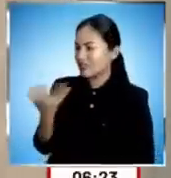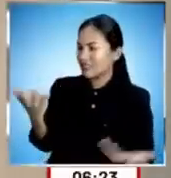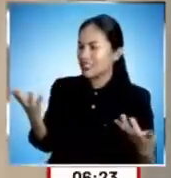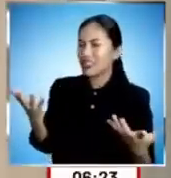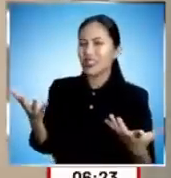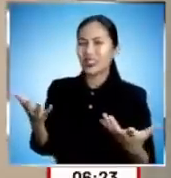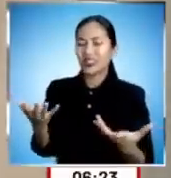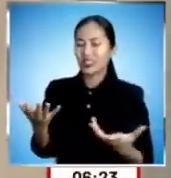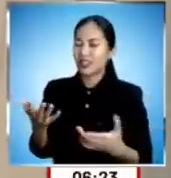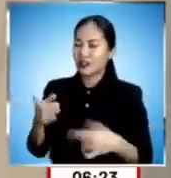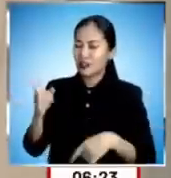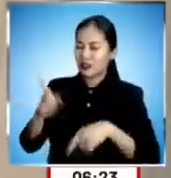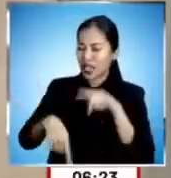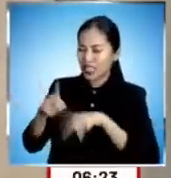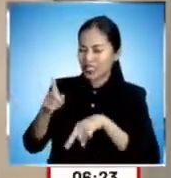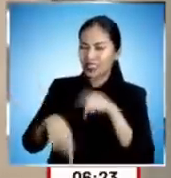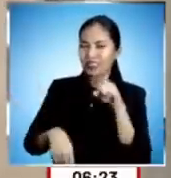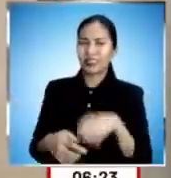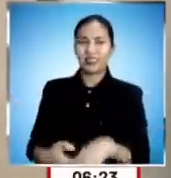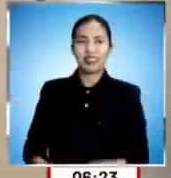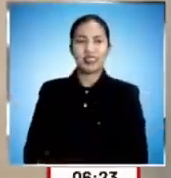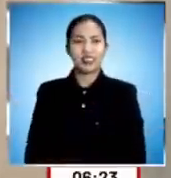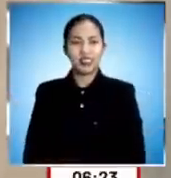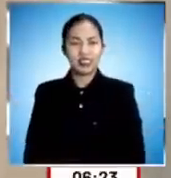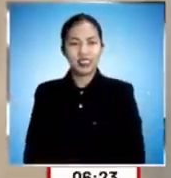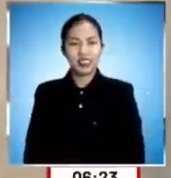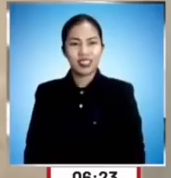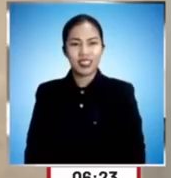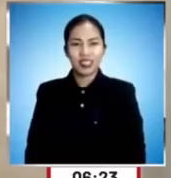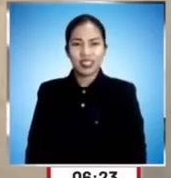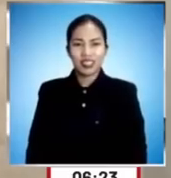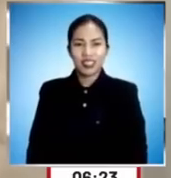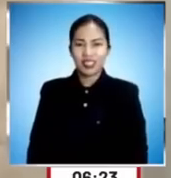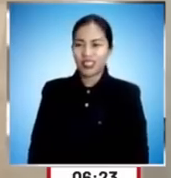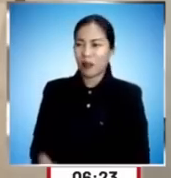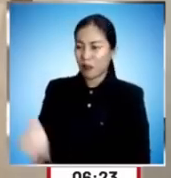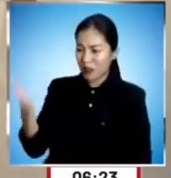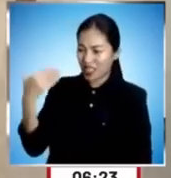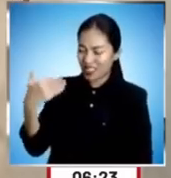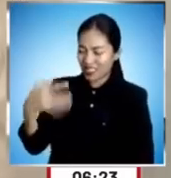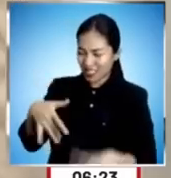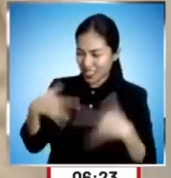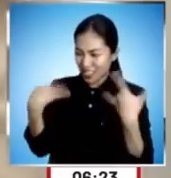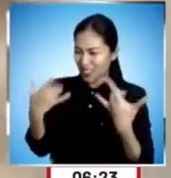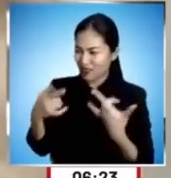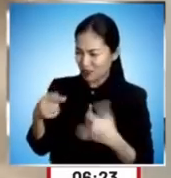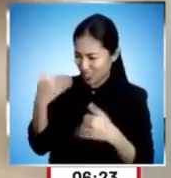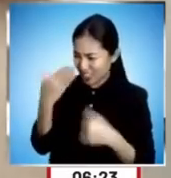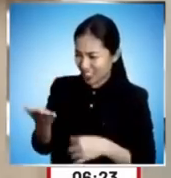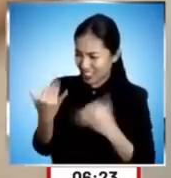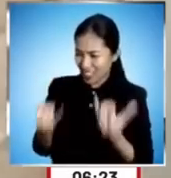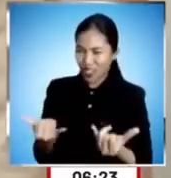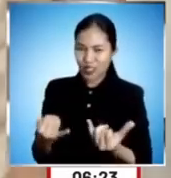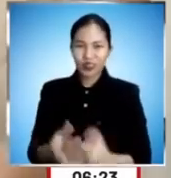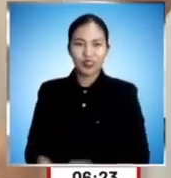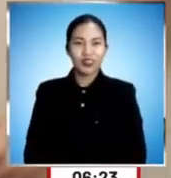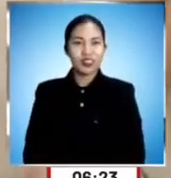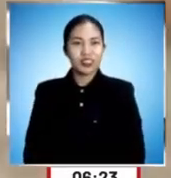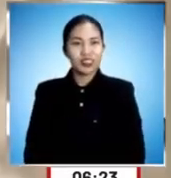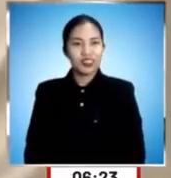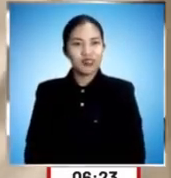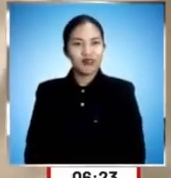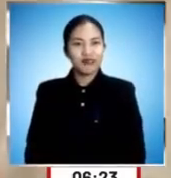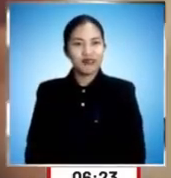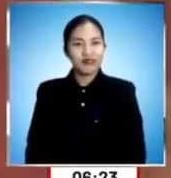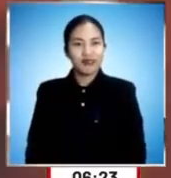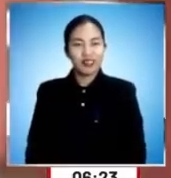past life. Past life? Ano? Patay ka na? Dami mong tanong! Pakasama talaga. Pasundo na nga lang natin ito kay